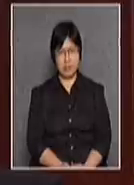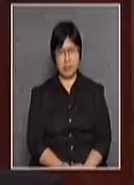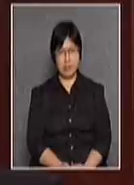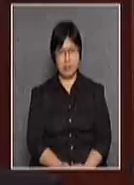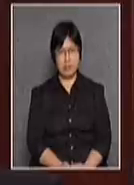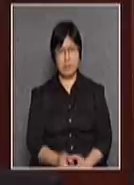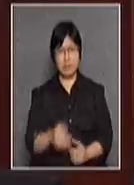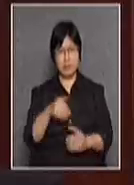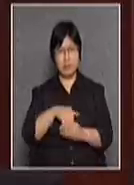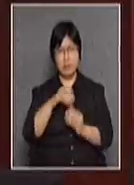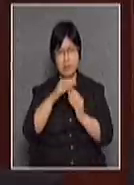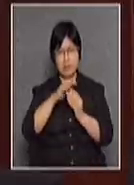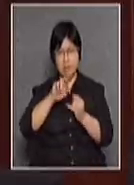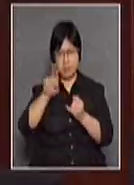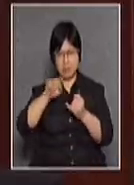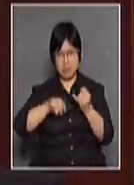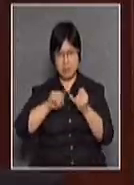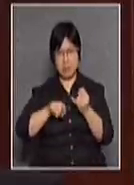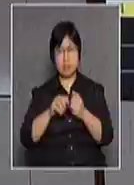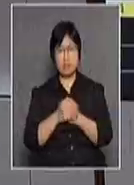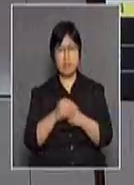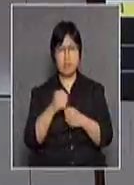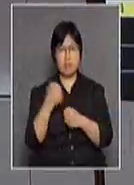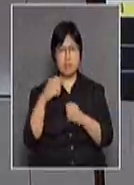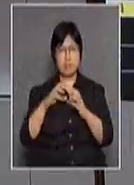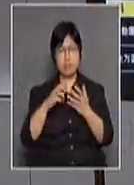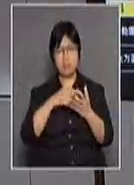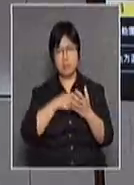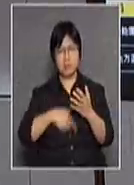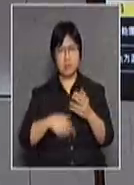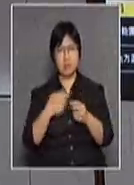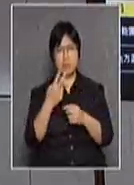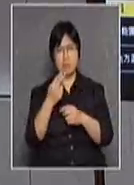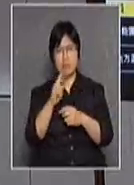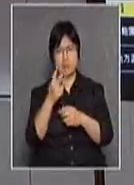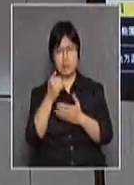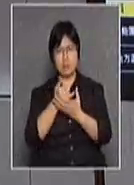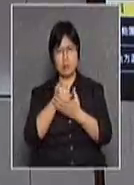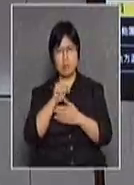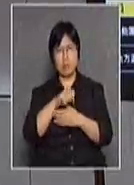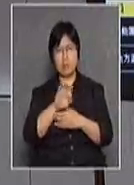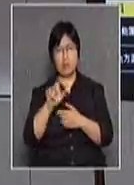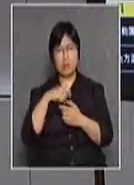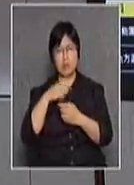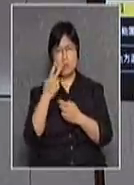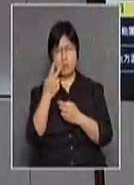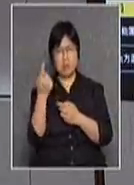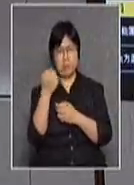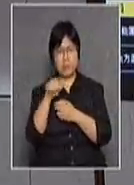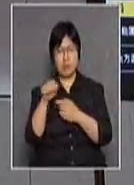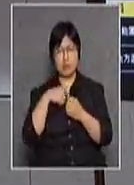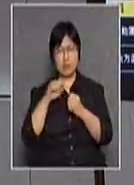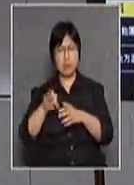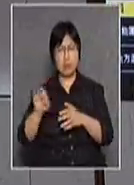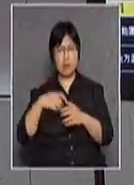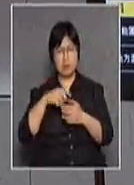停止表決顯示結果。功能團體選舉產生的議員，二十二位出席，冇人贊成；二十一位反對，冇人棄權。分區直接選舉